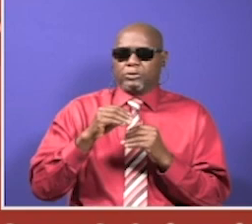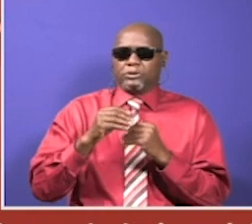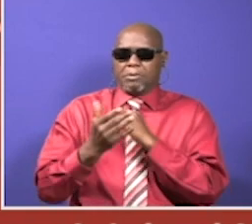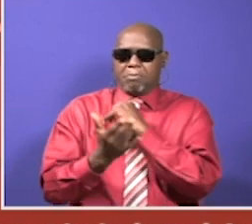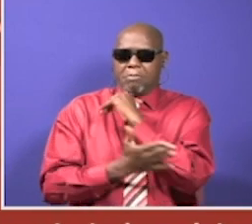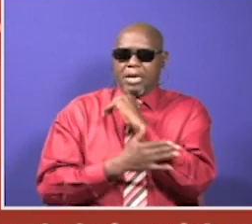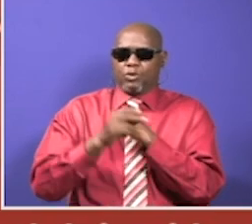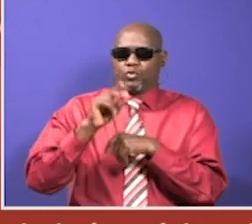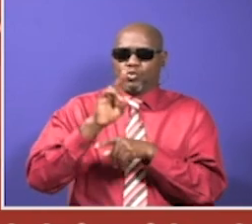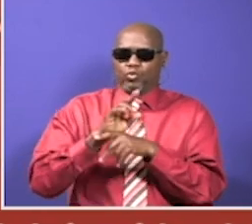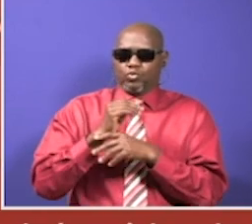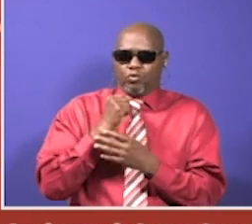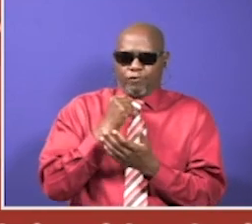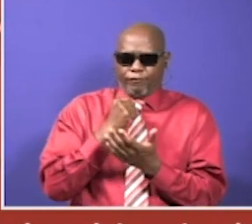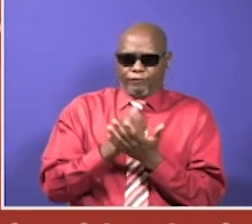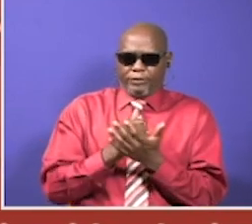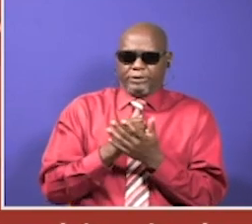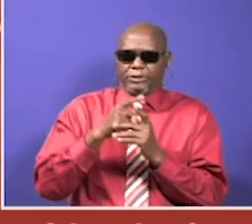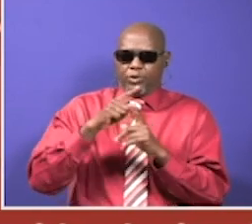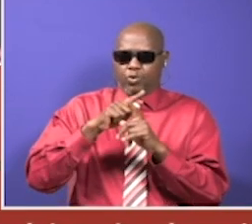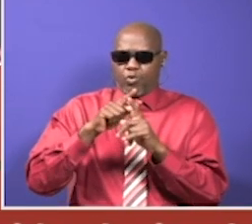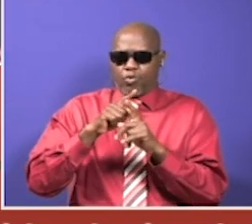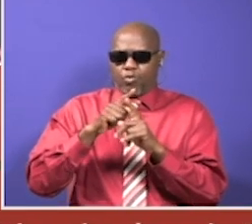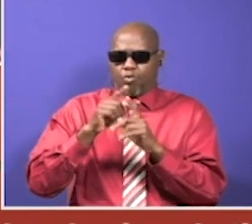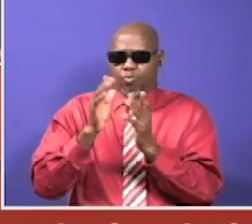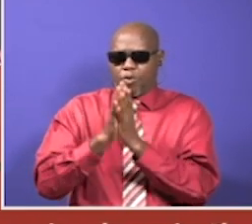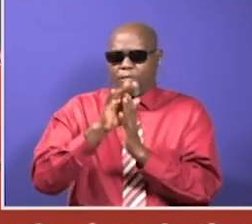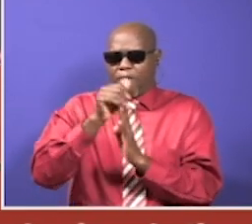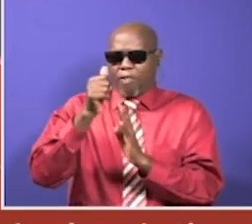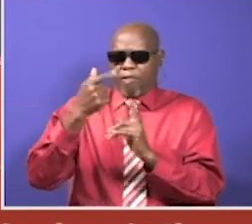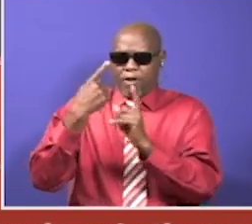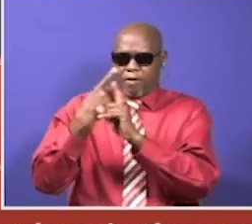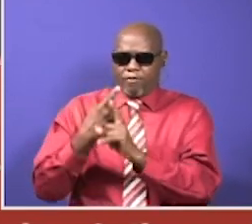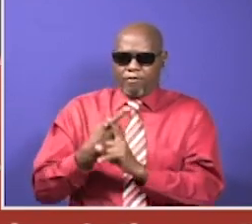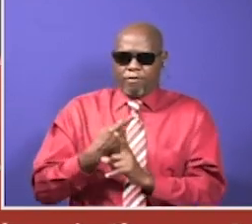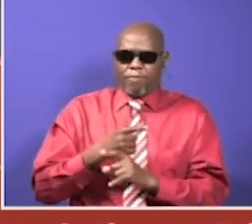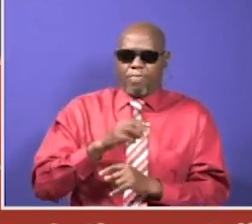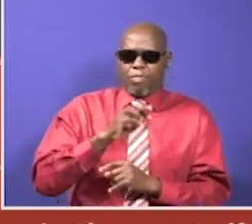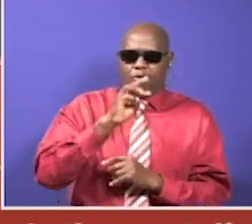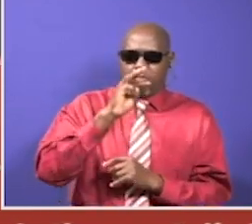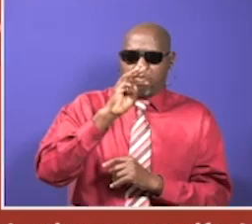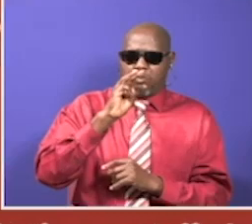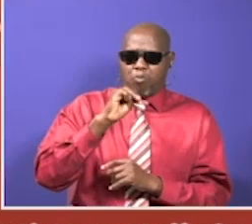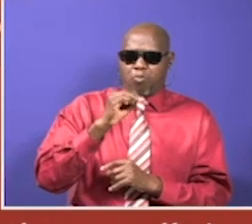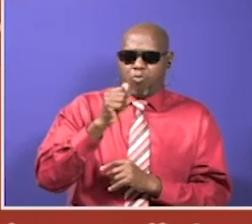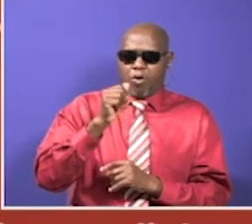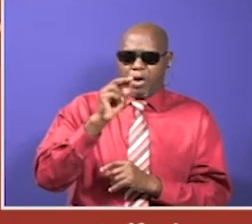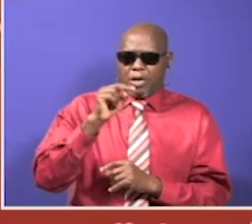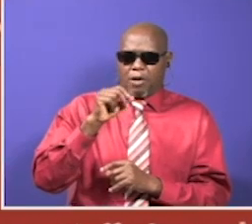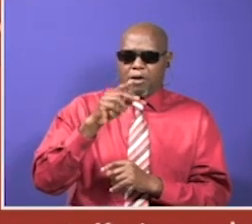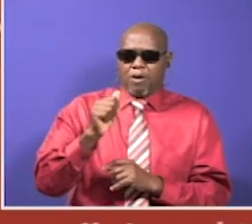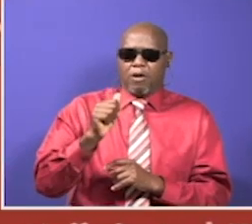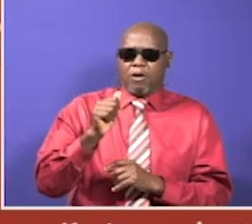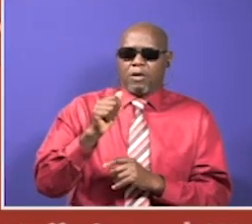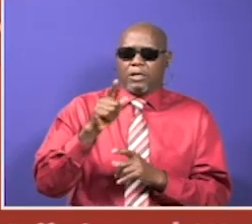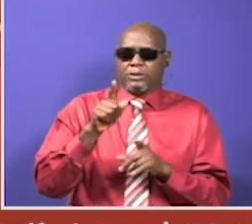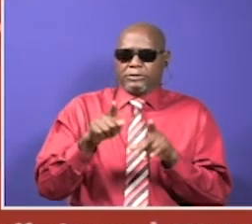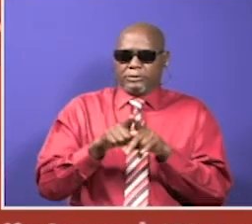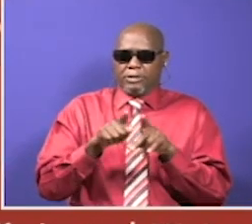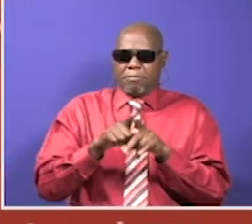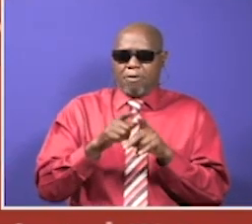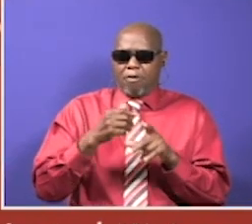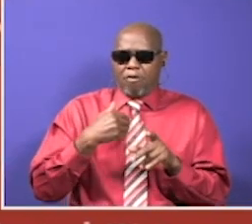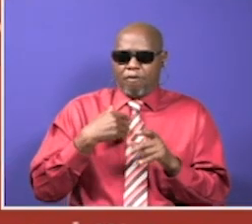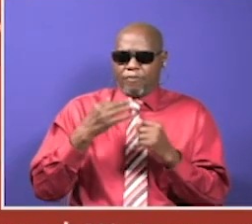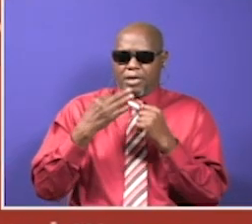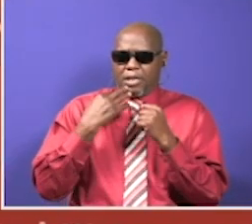nidhamu miongoni mwa maswala mengine. Communication from the chair. Monda anadaiwa kupokea shilingi 800,000 kutoka kwake Dennis Mokaya kwa ahadi